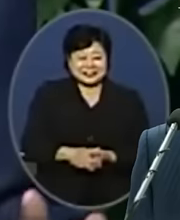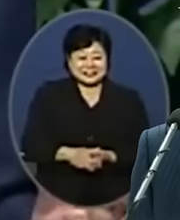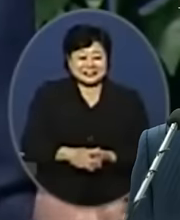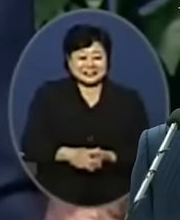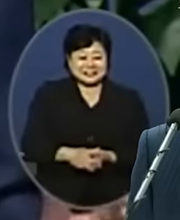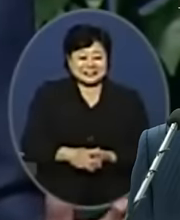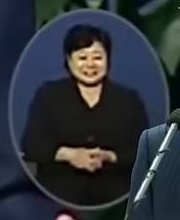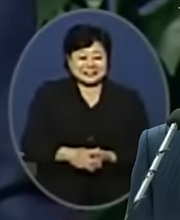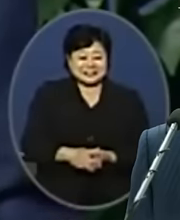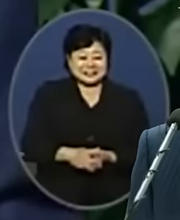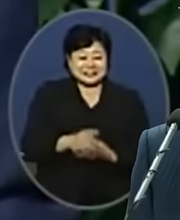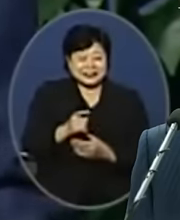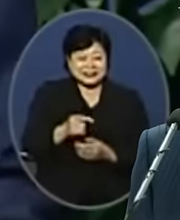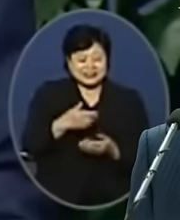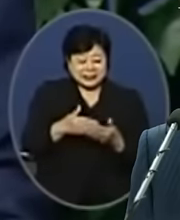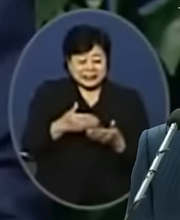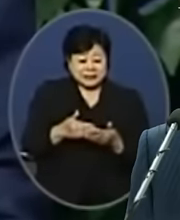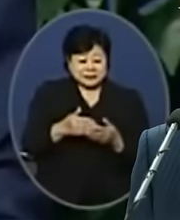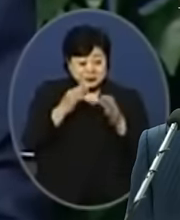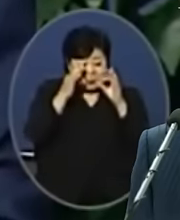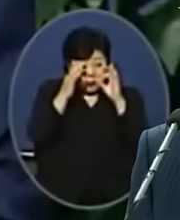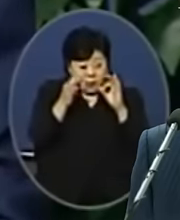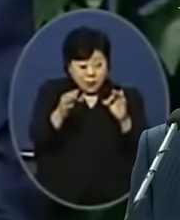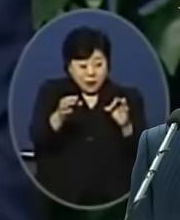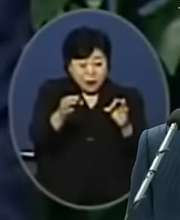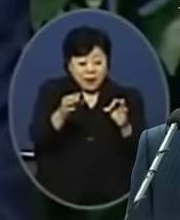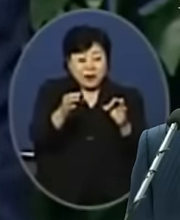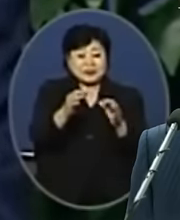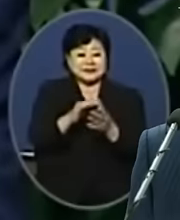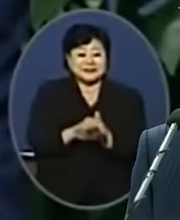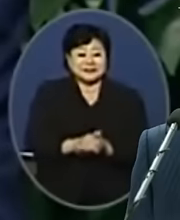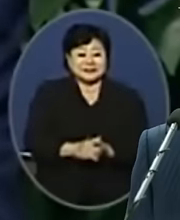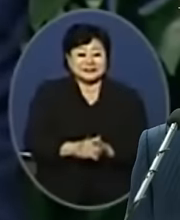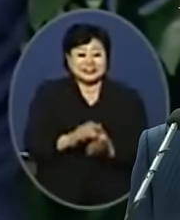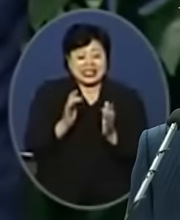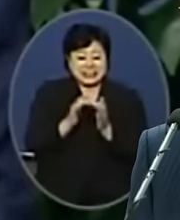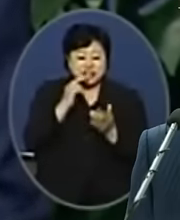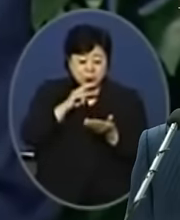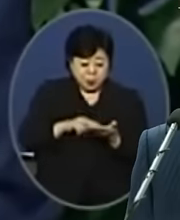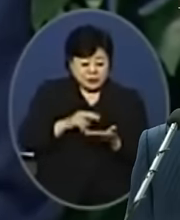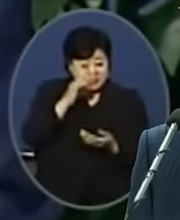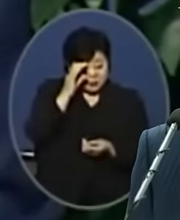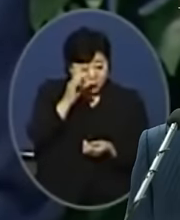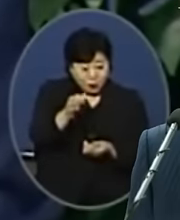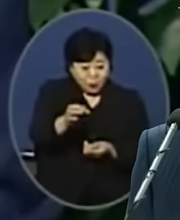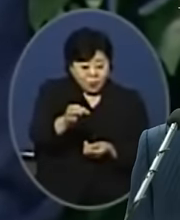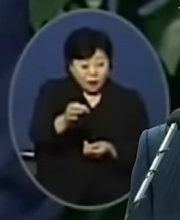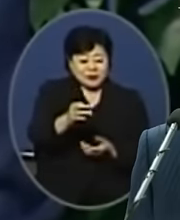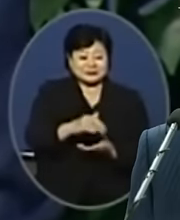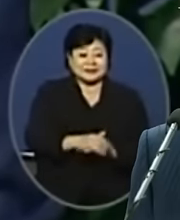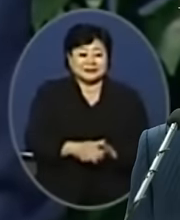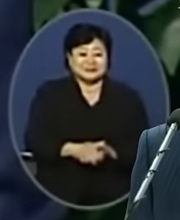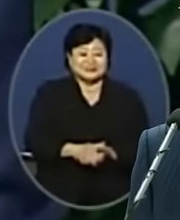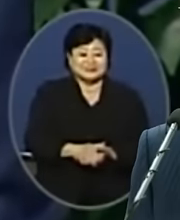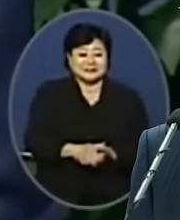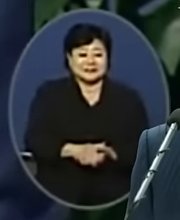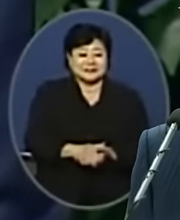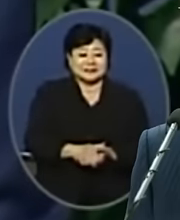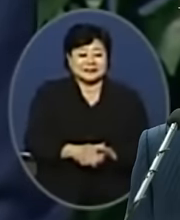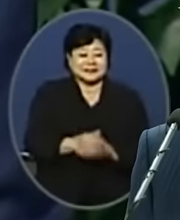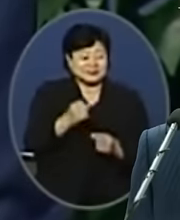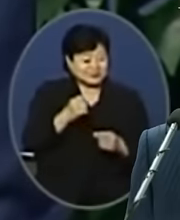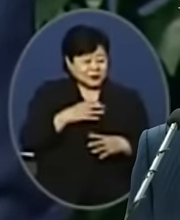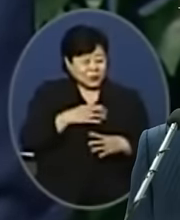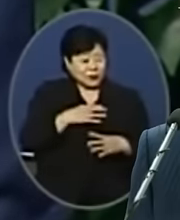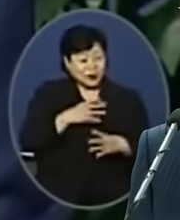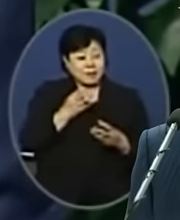그러면 내가 그 그려놓은 그림을 봐요. 인터넷 편지에서 보면